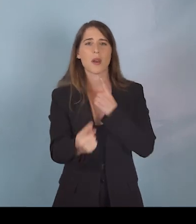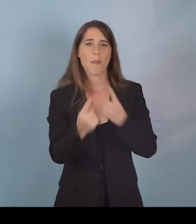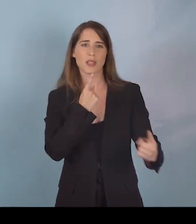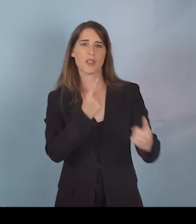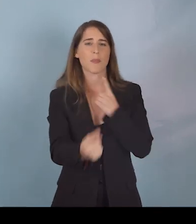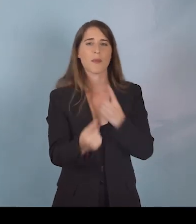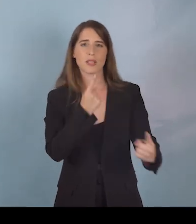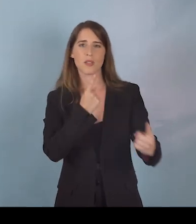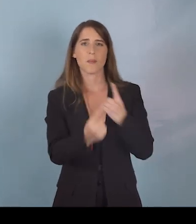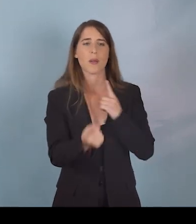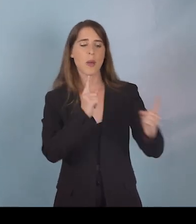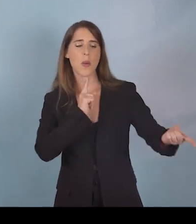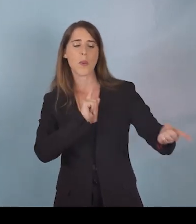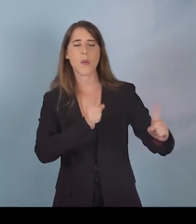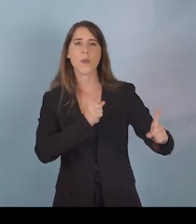ακόμη.